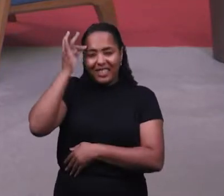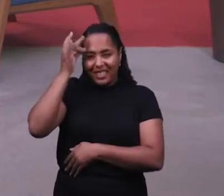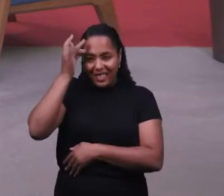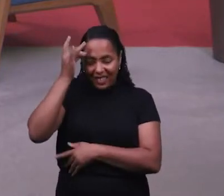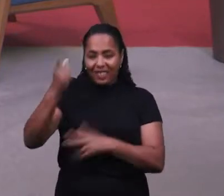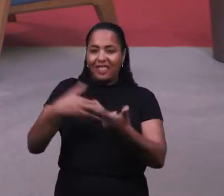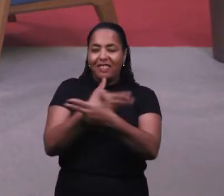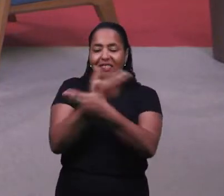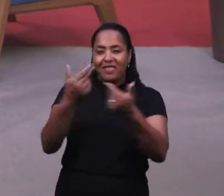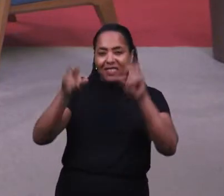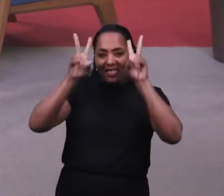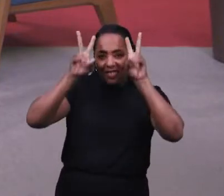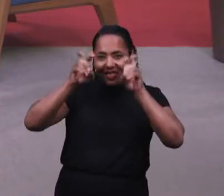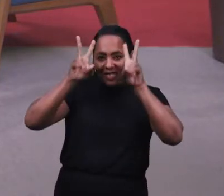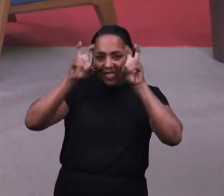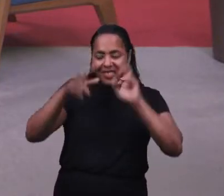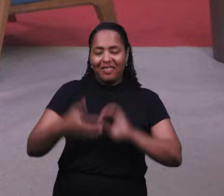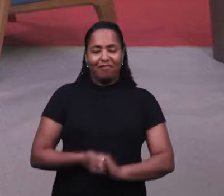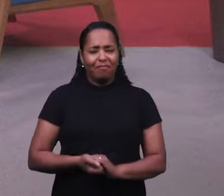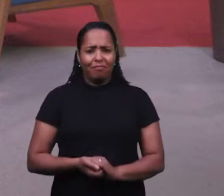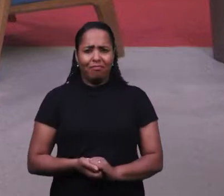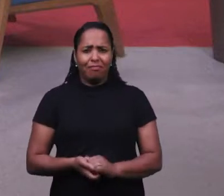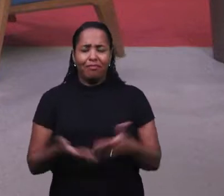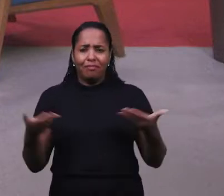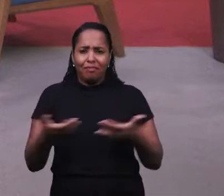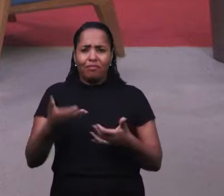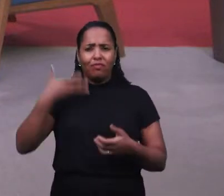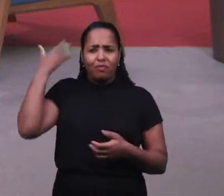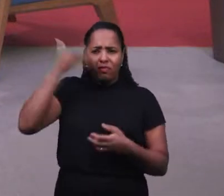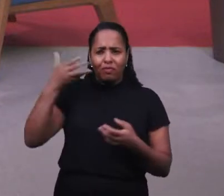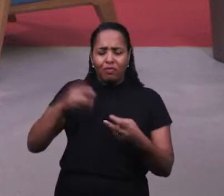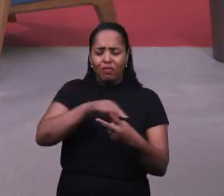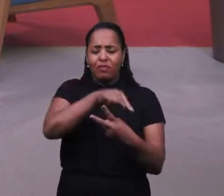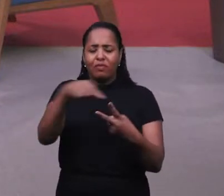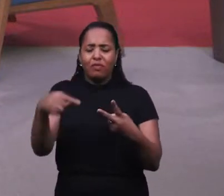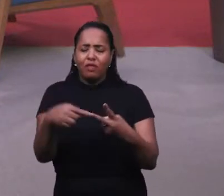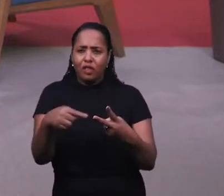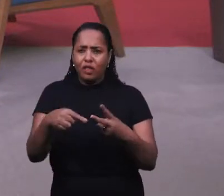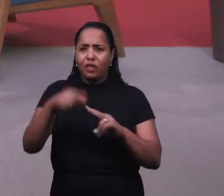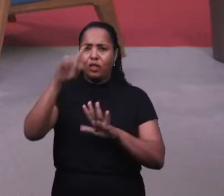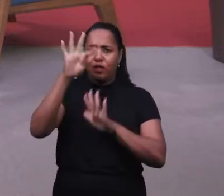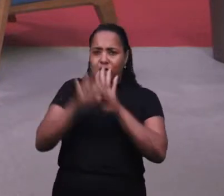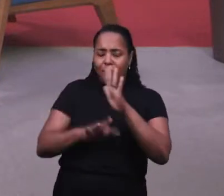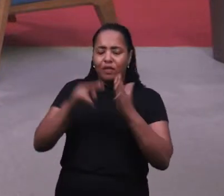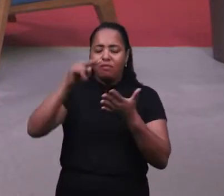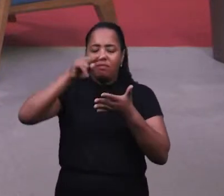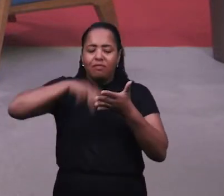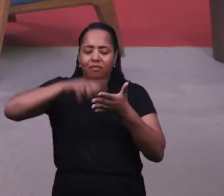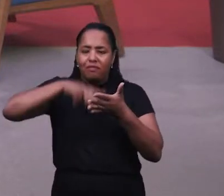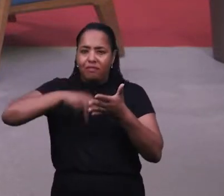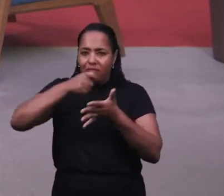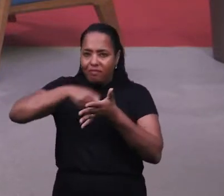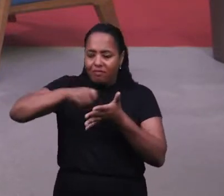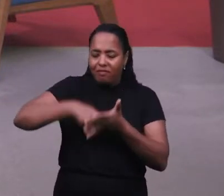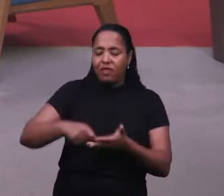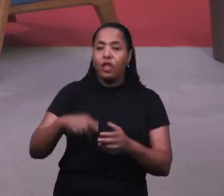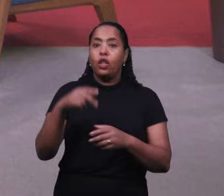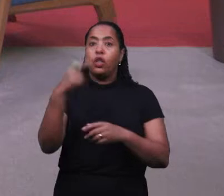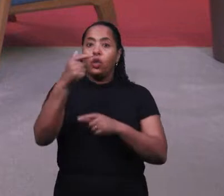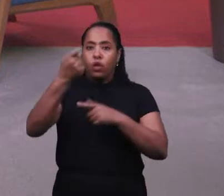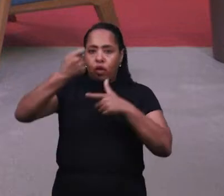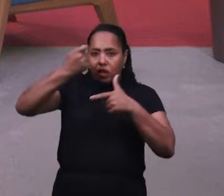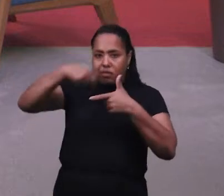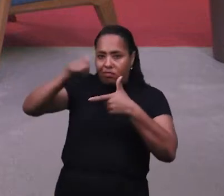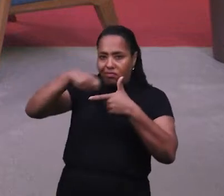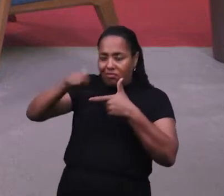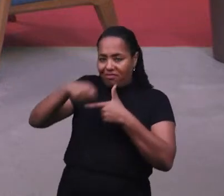combien cela est important pour vous spirituellement. Et nous allons présenter ici deux messages qui nous ont été envoyés dans la forme